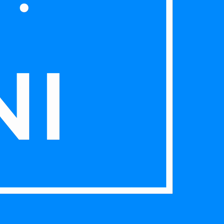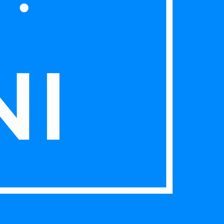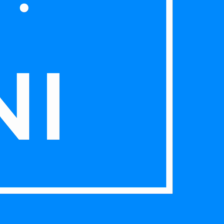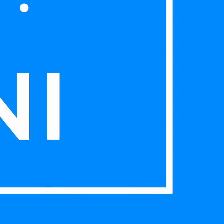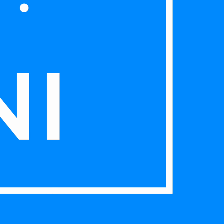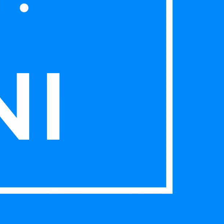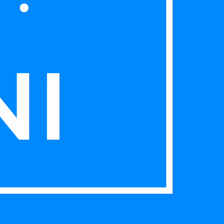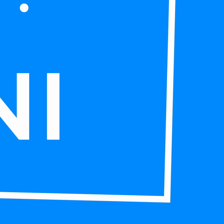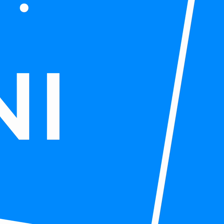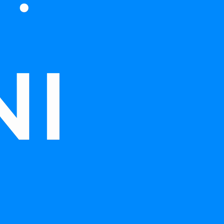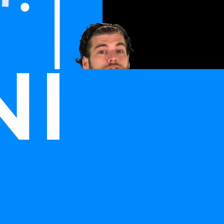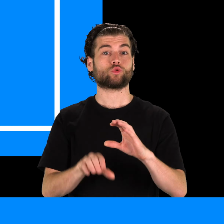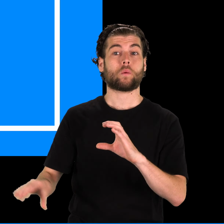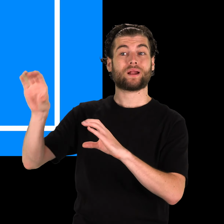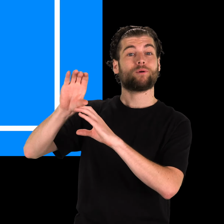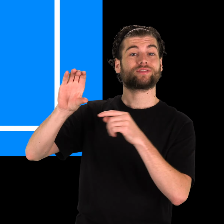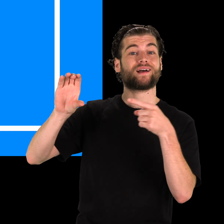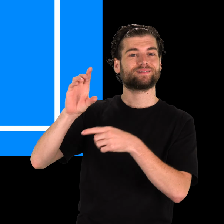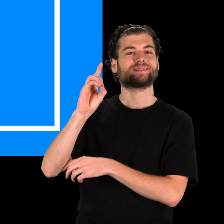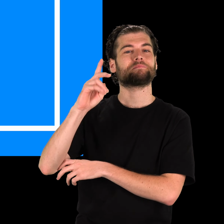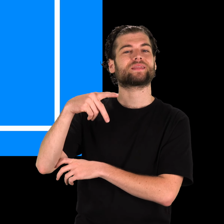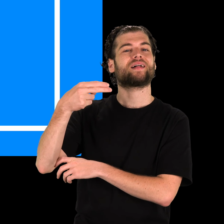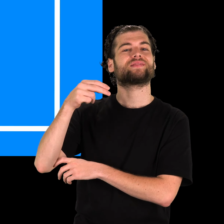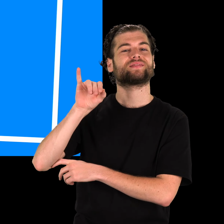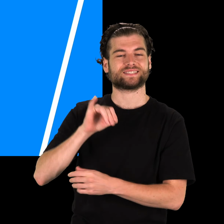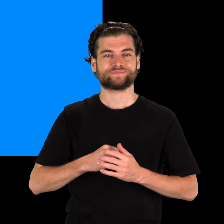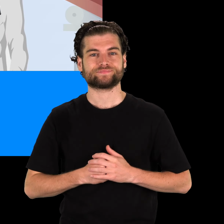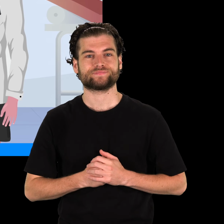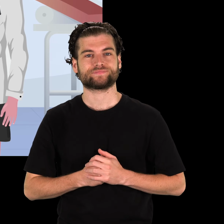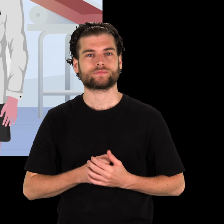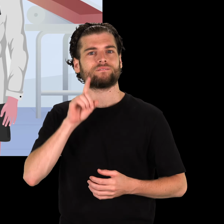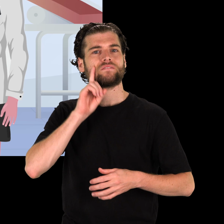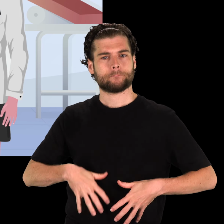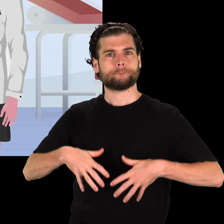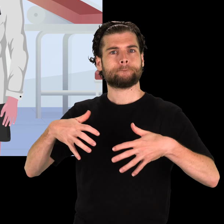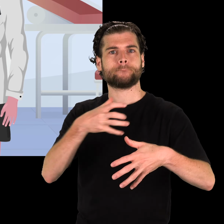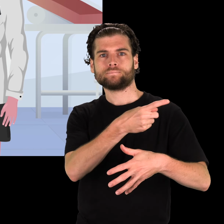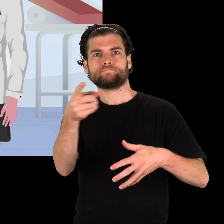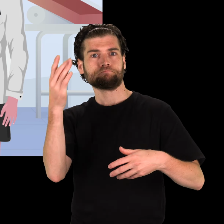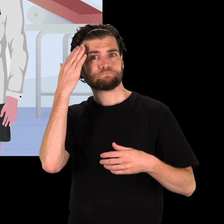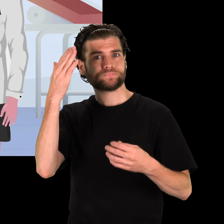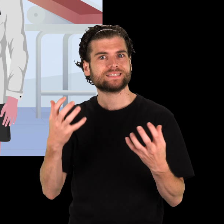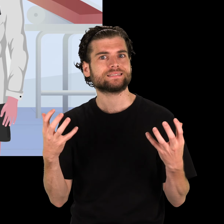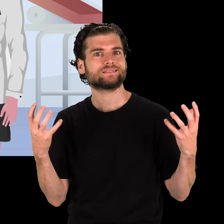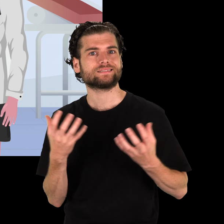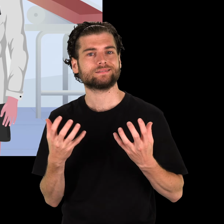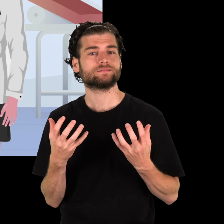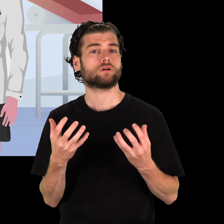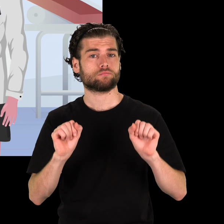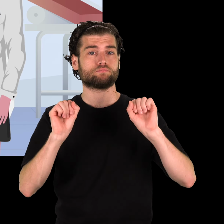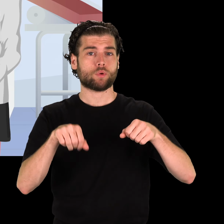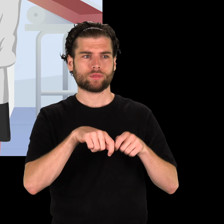le dépistage prénatal non invasif, un test complémentaire de dépistage des trisomies. Toute femme enceinte peut bénéficier, si